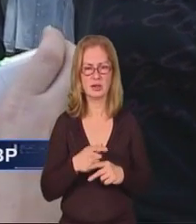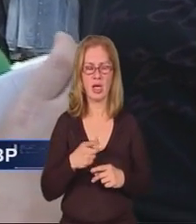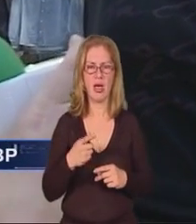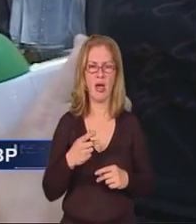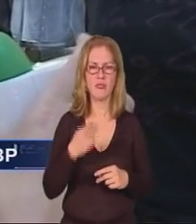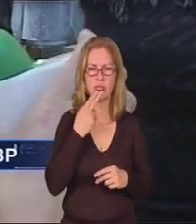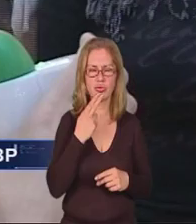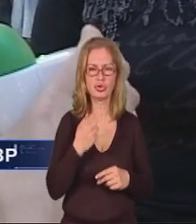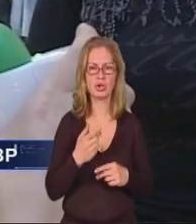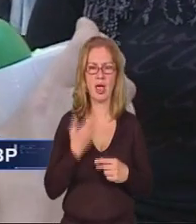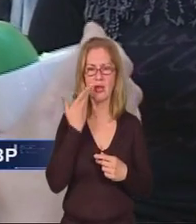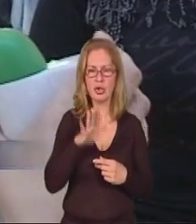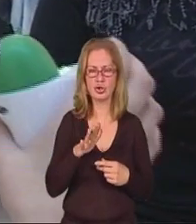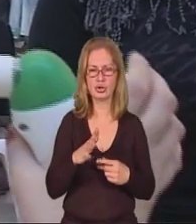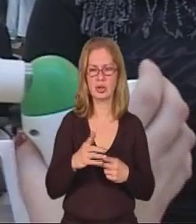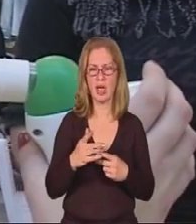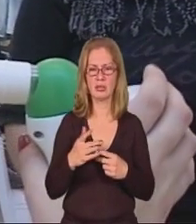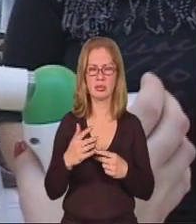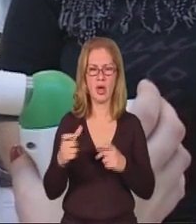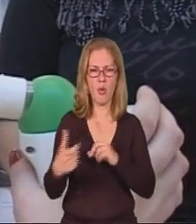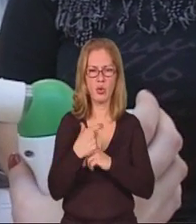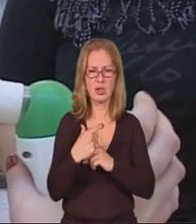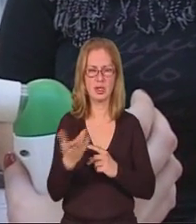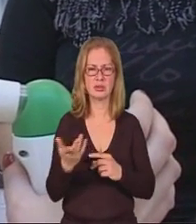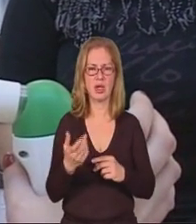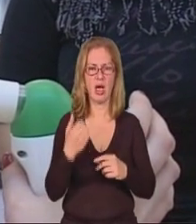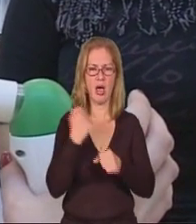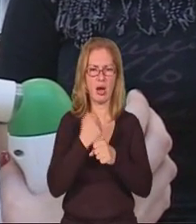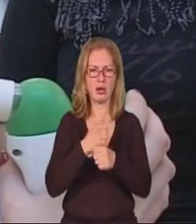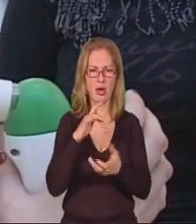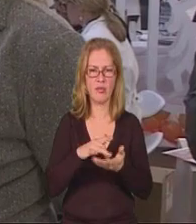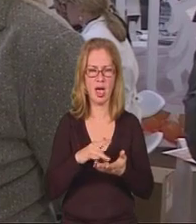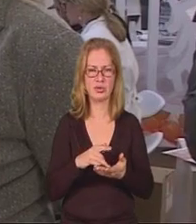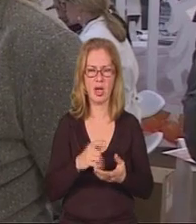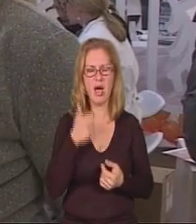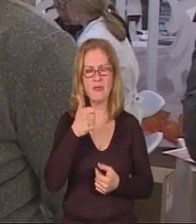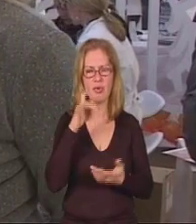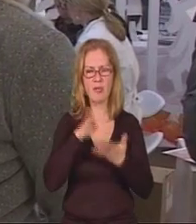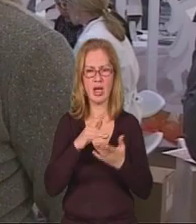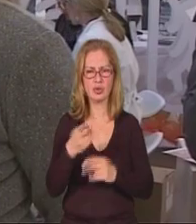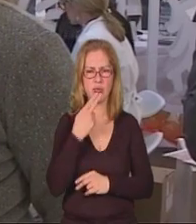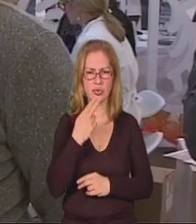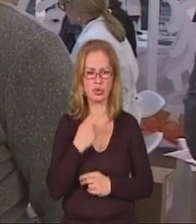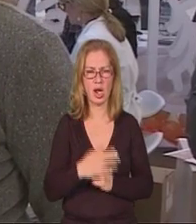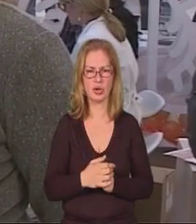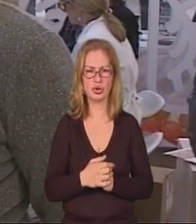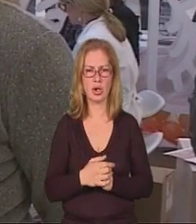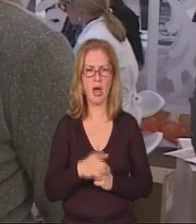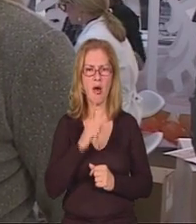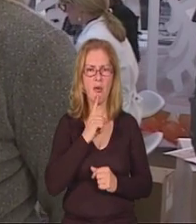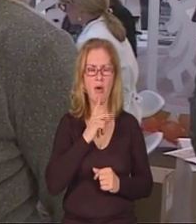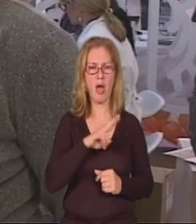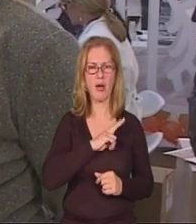dugogodišnje pušenje, štetni faktori na radnom mestu, aerozagađenje i respiratorne infekcije. Najčešće se radi